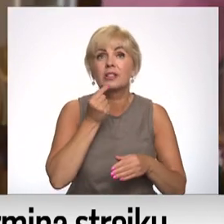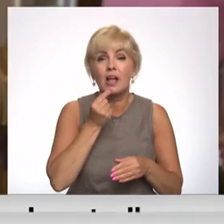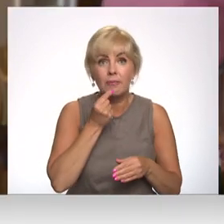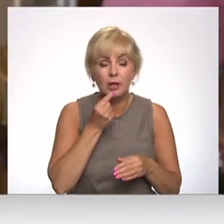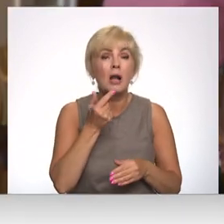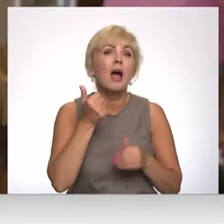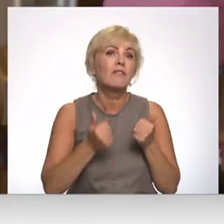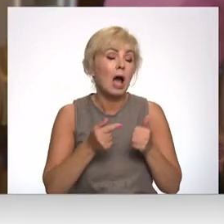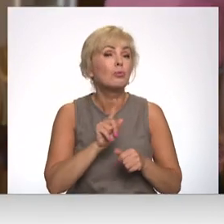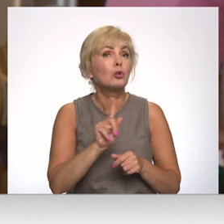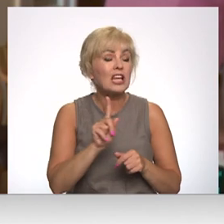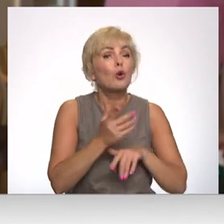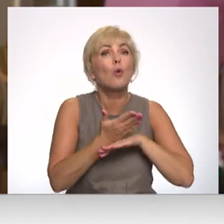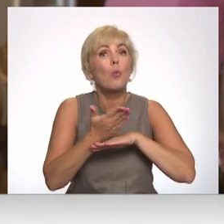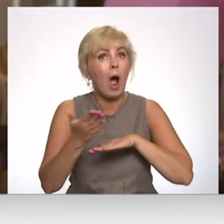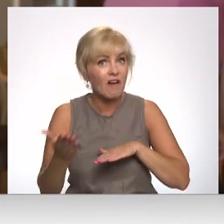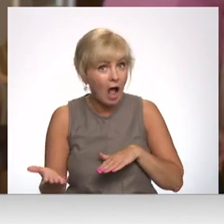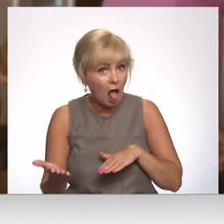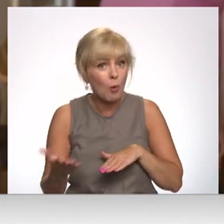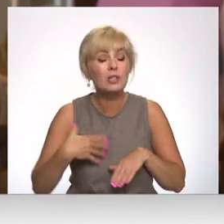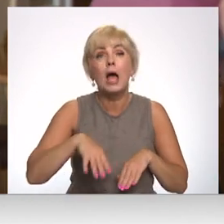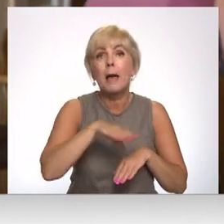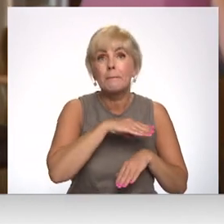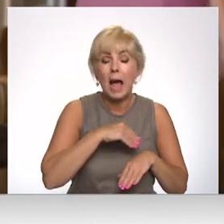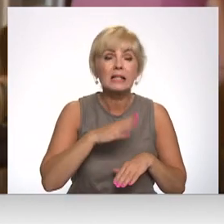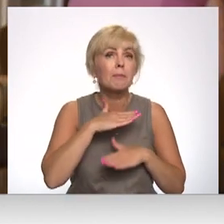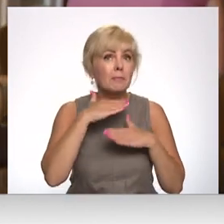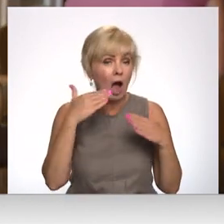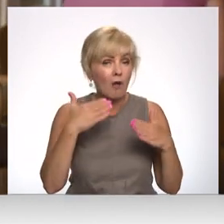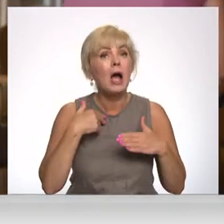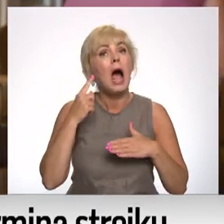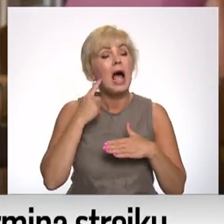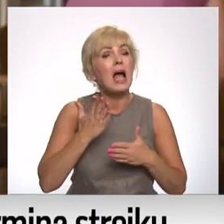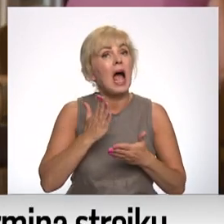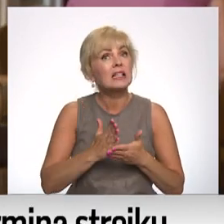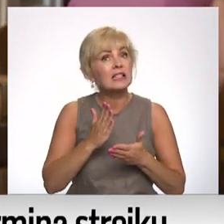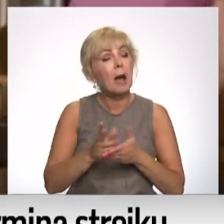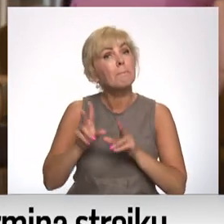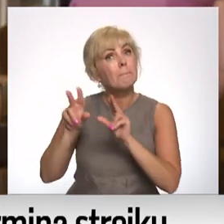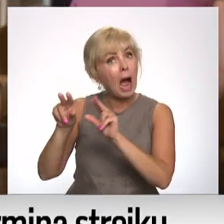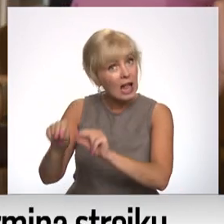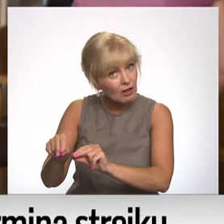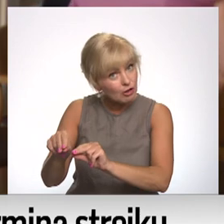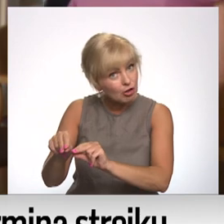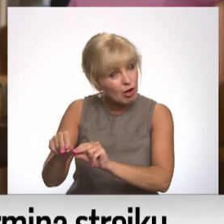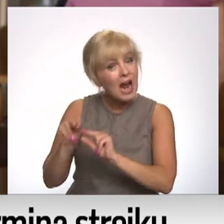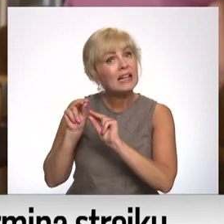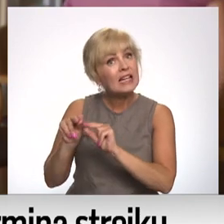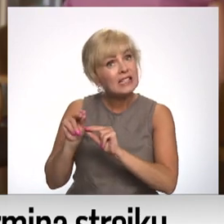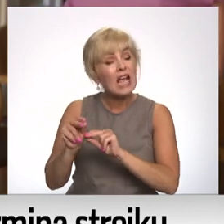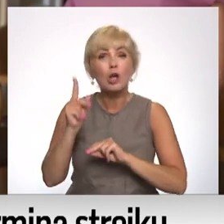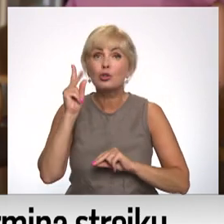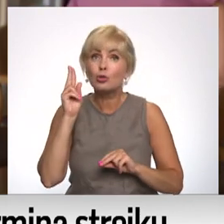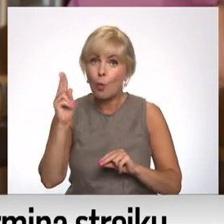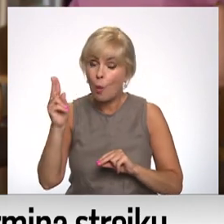bišķi novēlots. Novēloti mēs pārāk esam daudz paļāvušies un ticējuši solījumiem dažādiem. Jā, tā